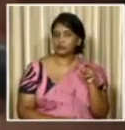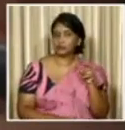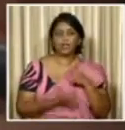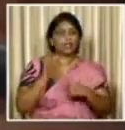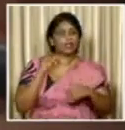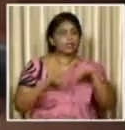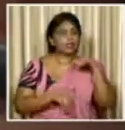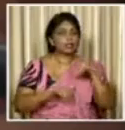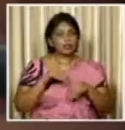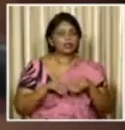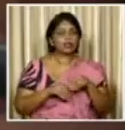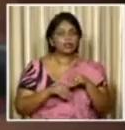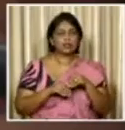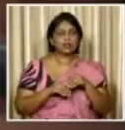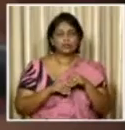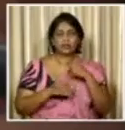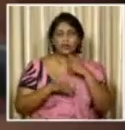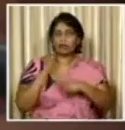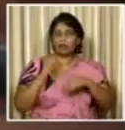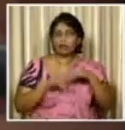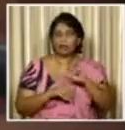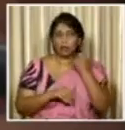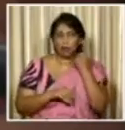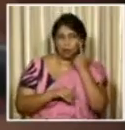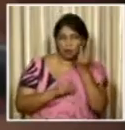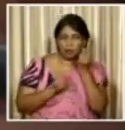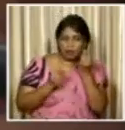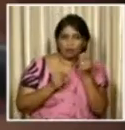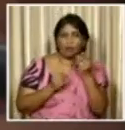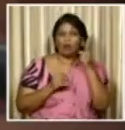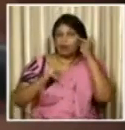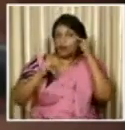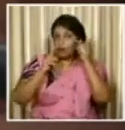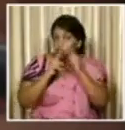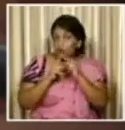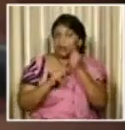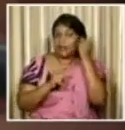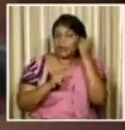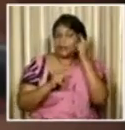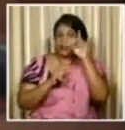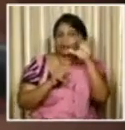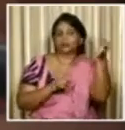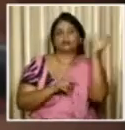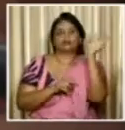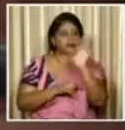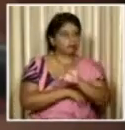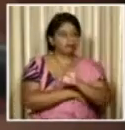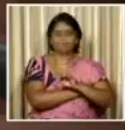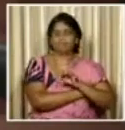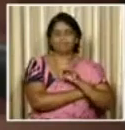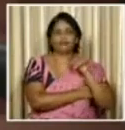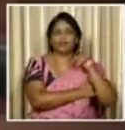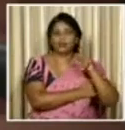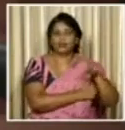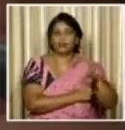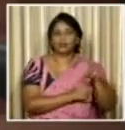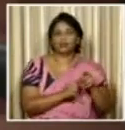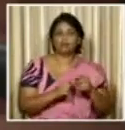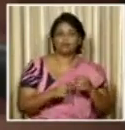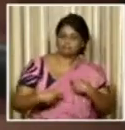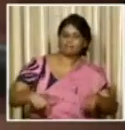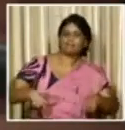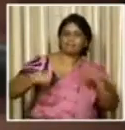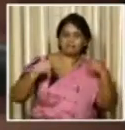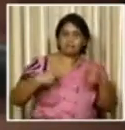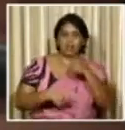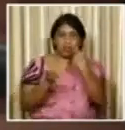Desa panne haya hatar gana vitara haya hatar tiirin awanam. Egan vitara kuat kalpana kerana mea pat kerana. Hebat mereka tibun game atau game.